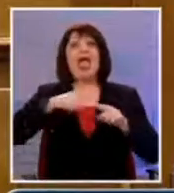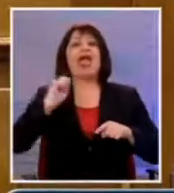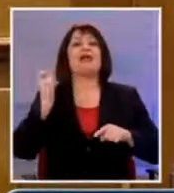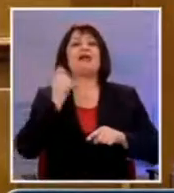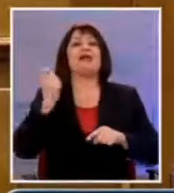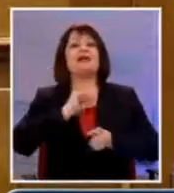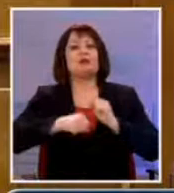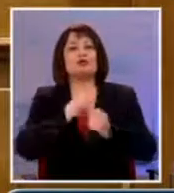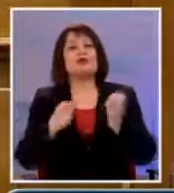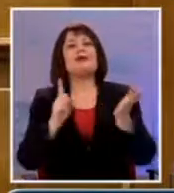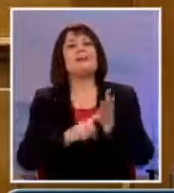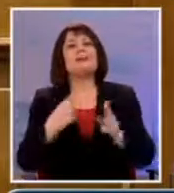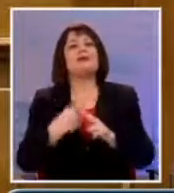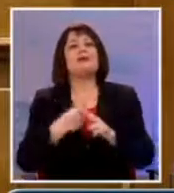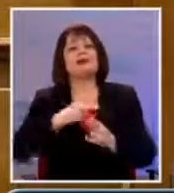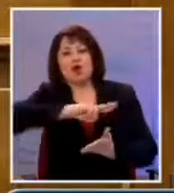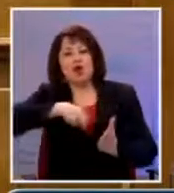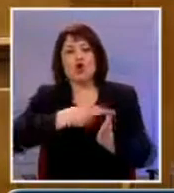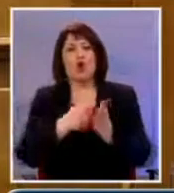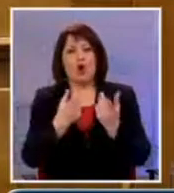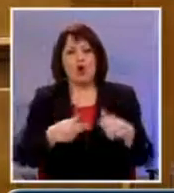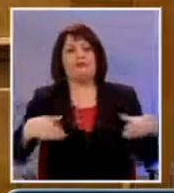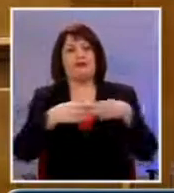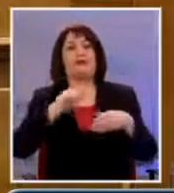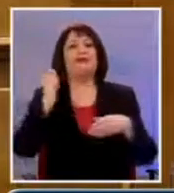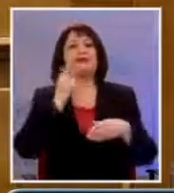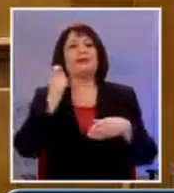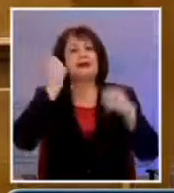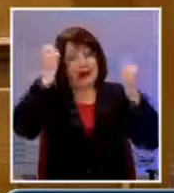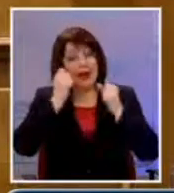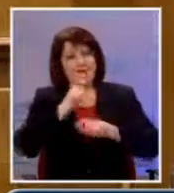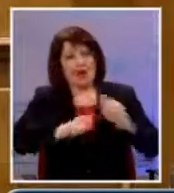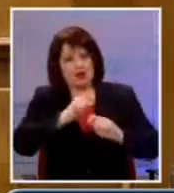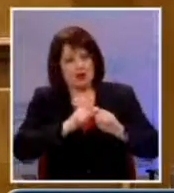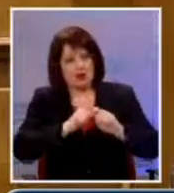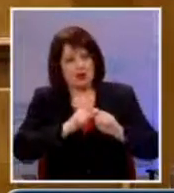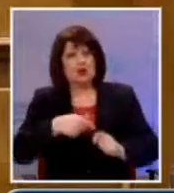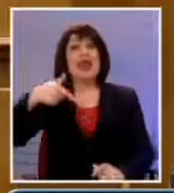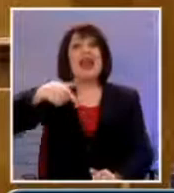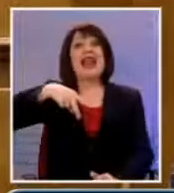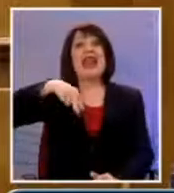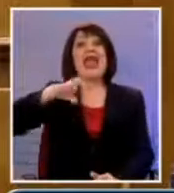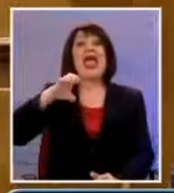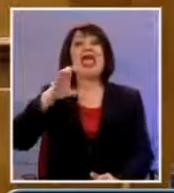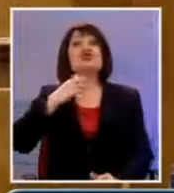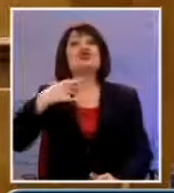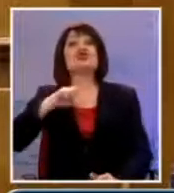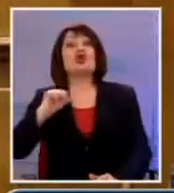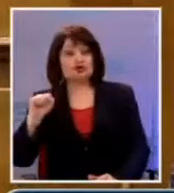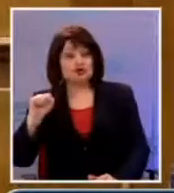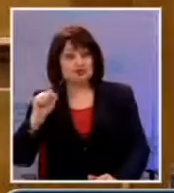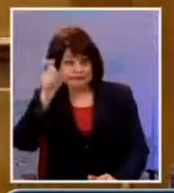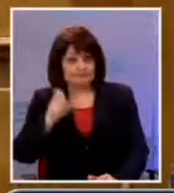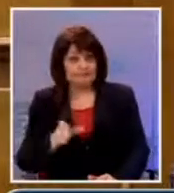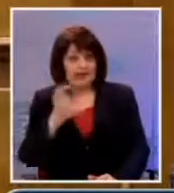πρέπει να παίξει κεντρικό ρόλο και η Επιτροπή, η Εθνική Επιτροπή των Επανορθώσεων και φυσικά ο Μανώλης Γλέζας. Σε αυτή την προσπάθεια,